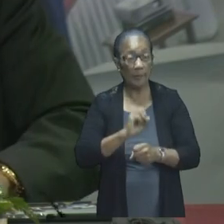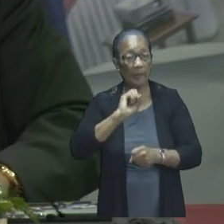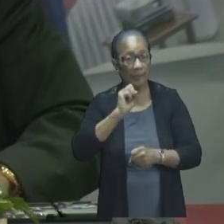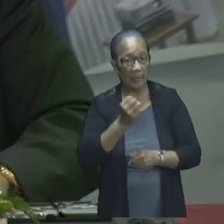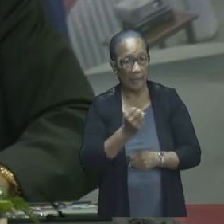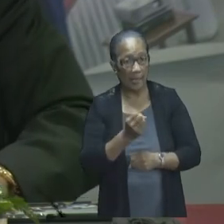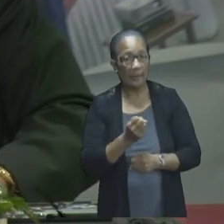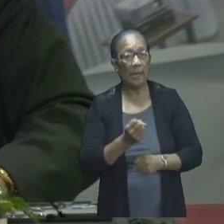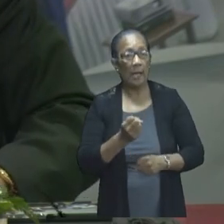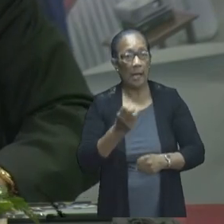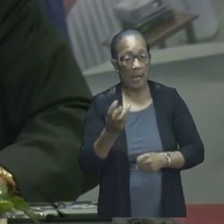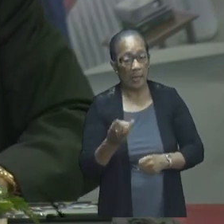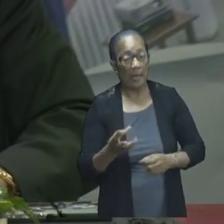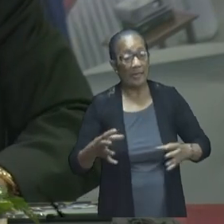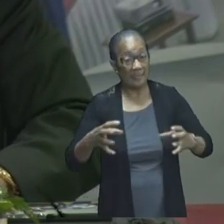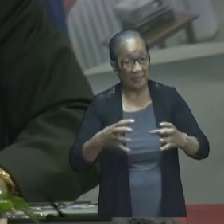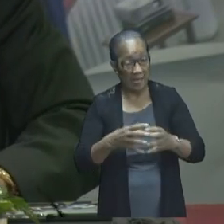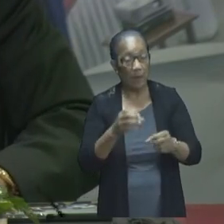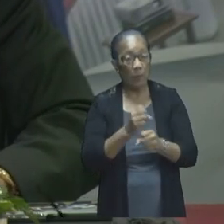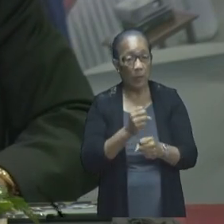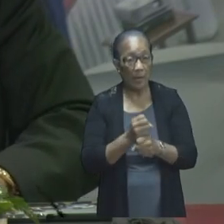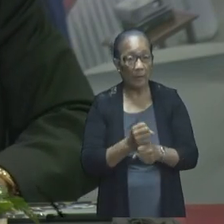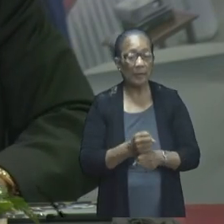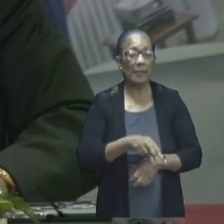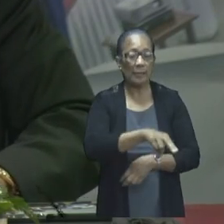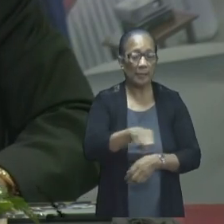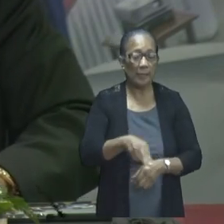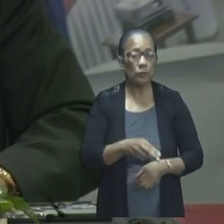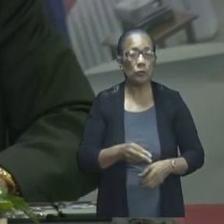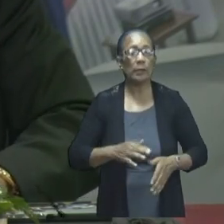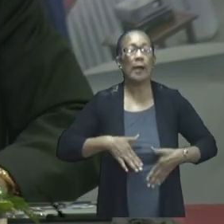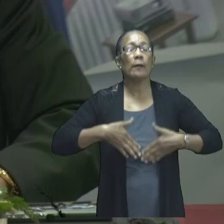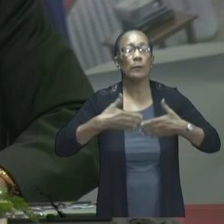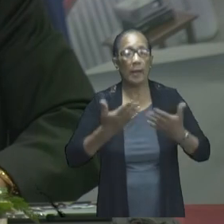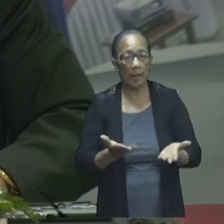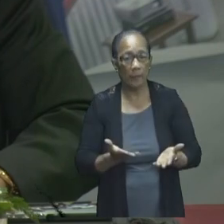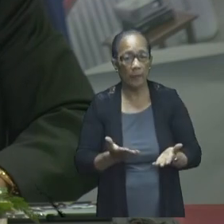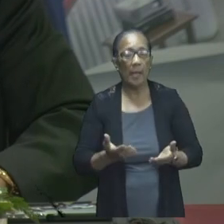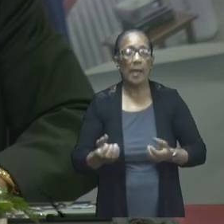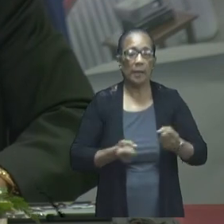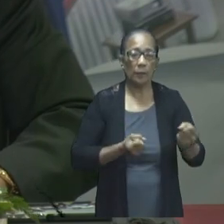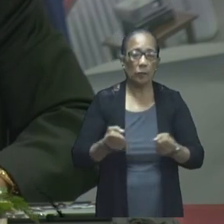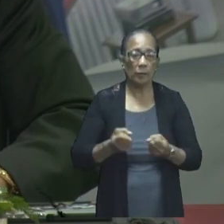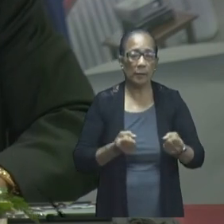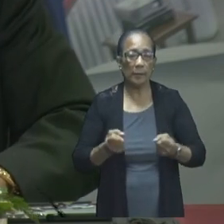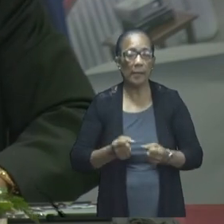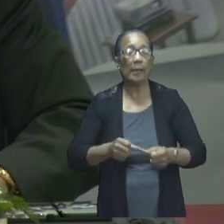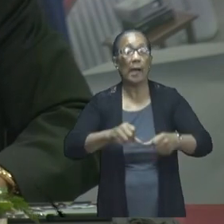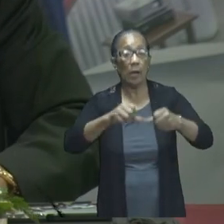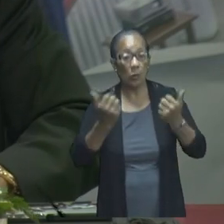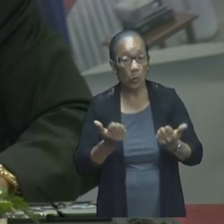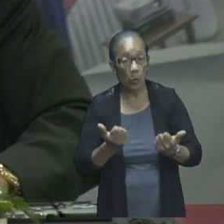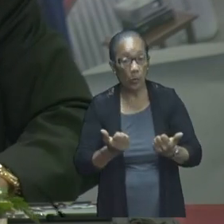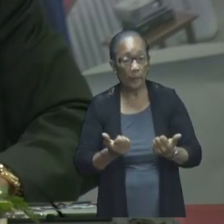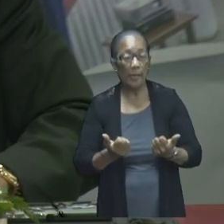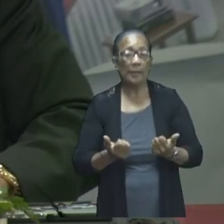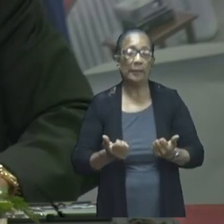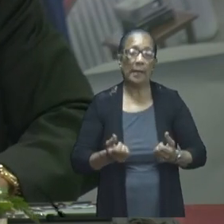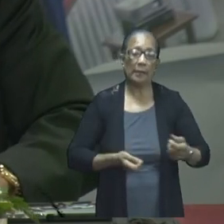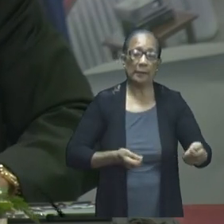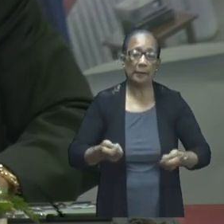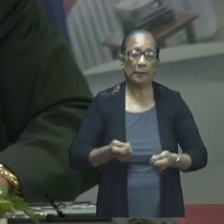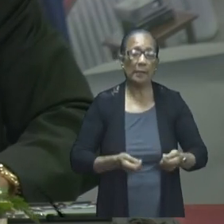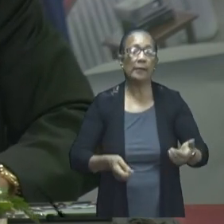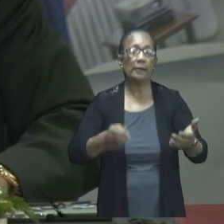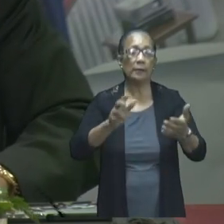in het nationaal belang en dat is wat we gedaan hebben regeerakkoord en regeerakkoord getransformeerd naar de regerend verklaring en die